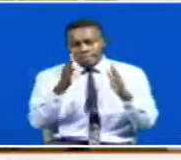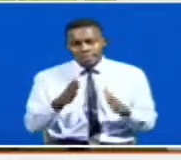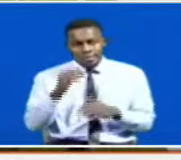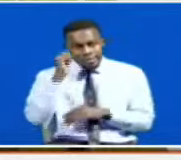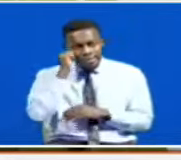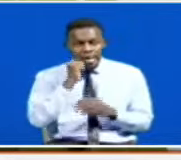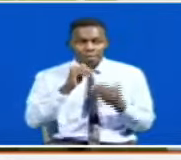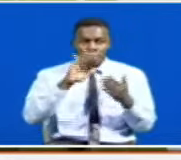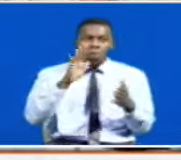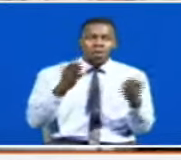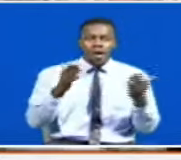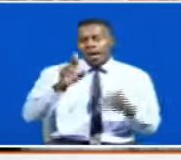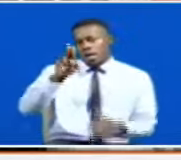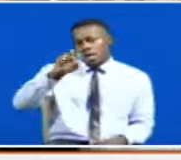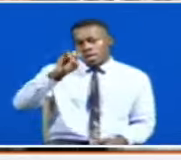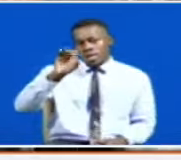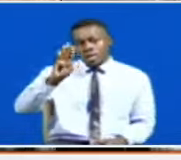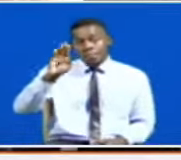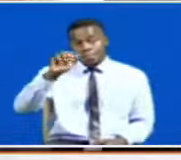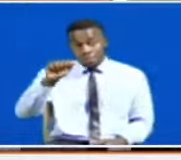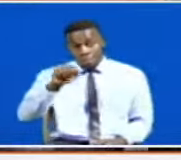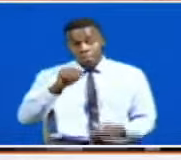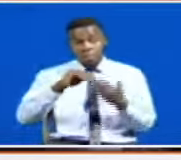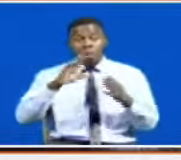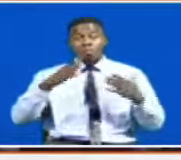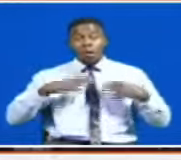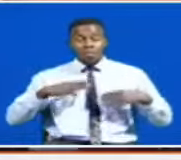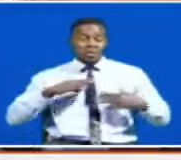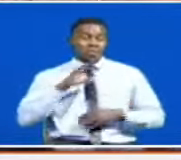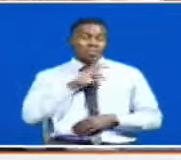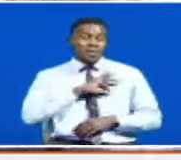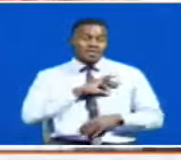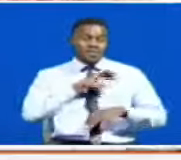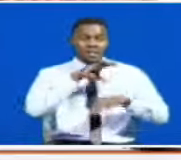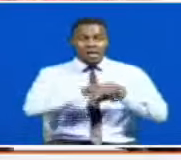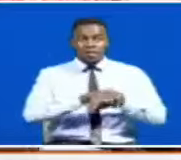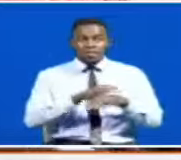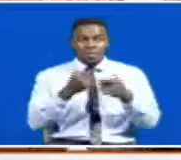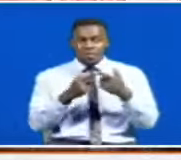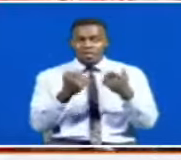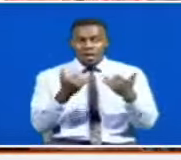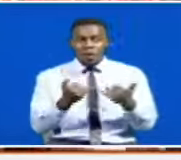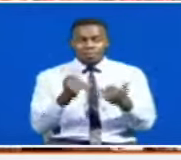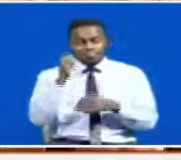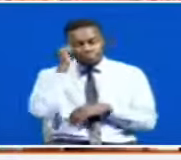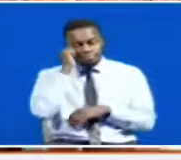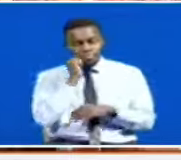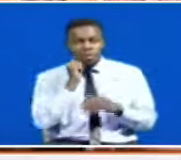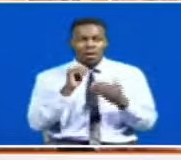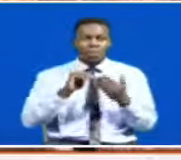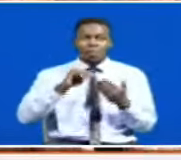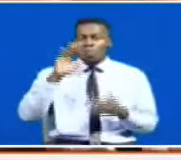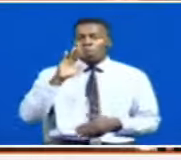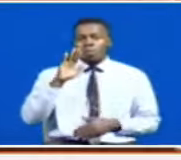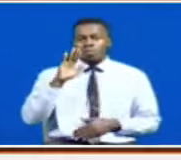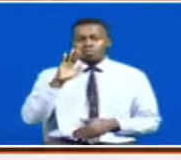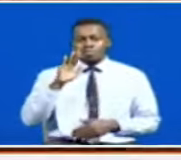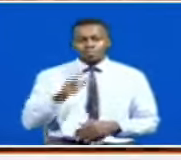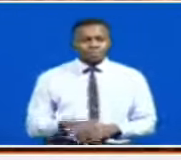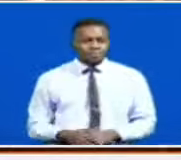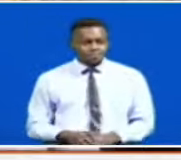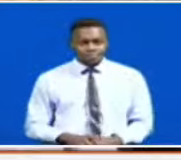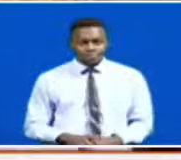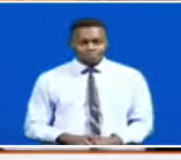jijini Nairobi, NIBS, na kwa wale waliofaidika, kwani watakosa bashasha na kamwe hawatatangamana ila tu kwa wema